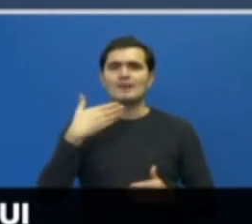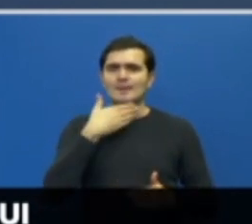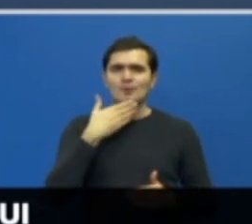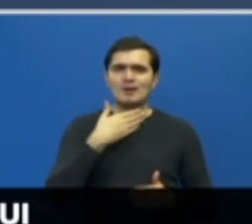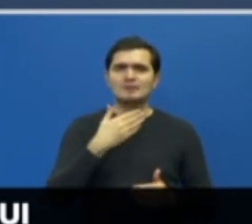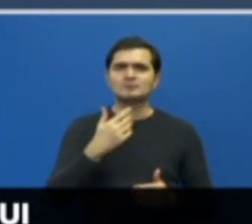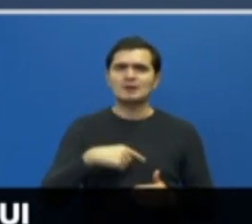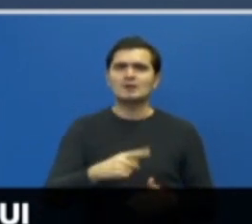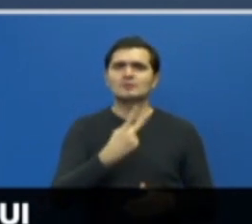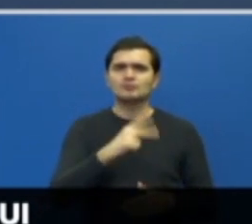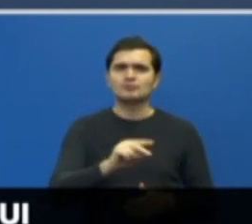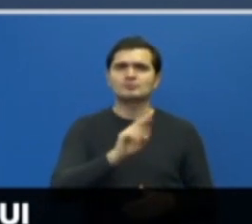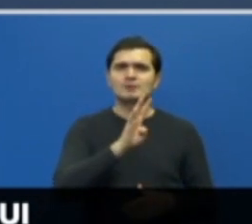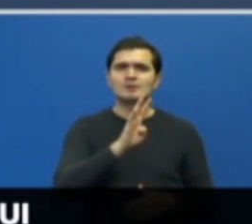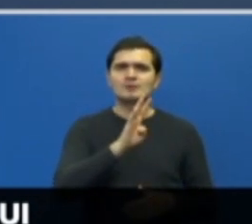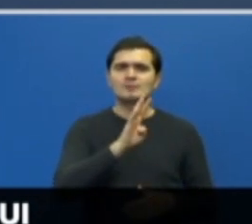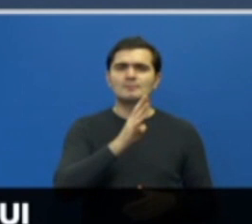de la